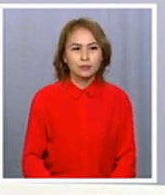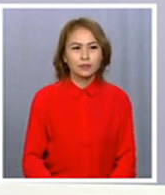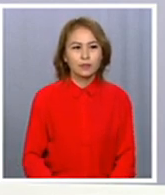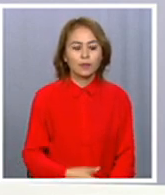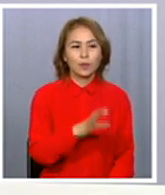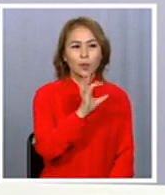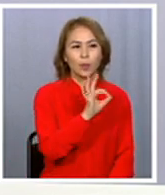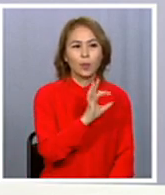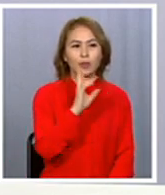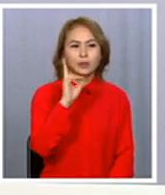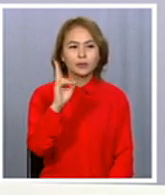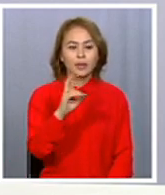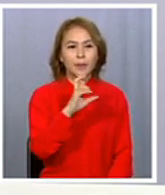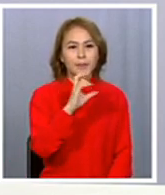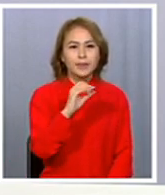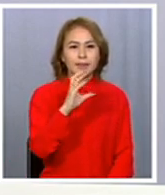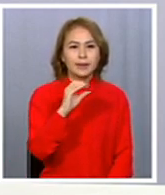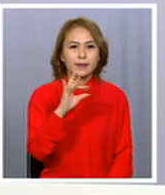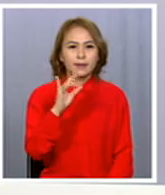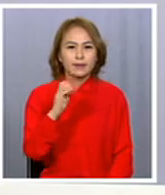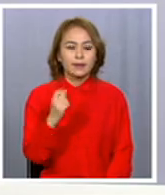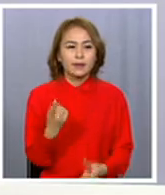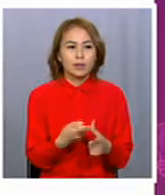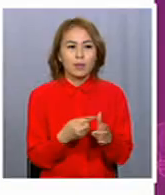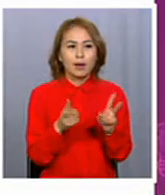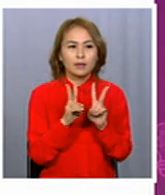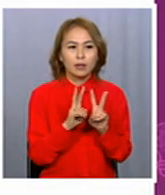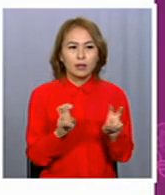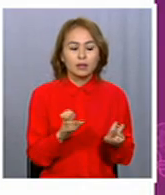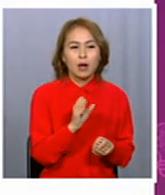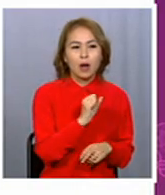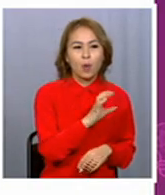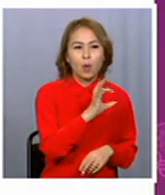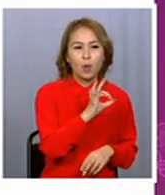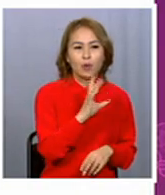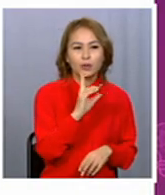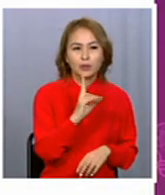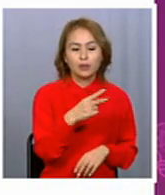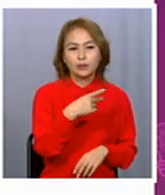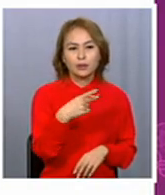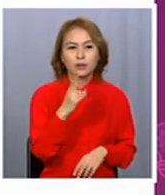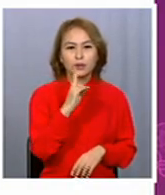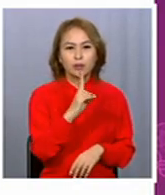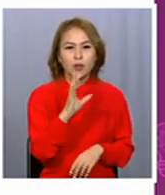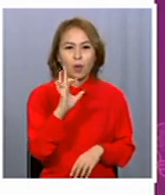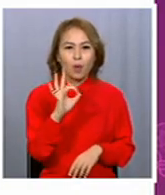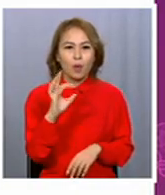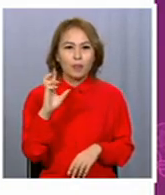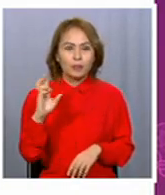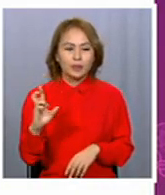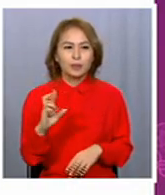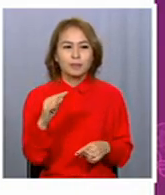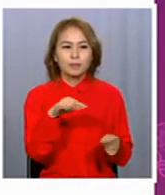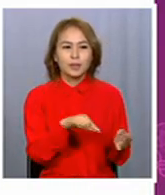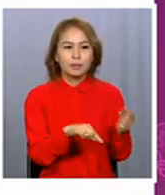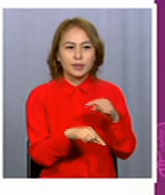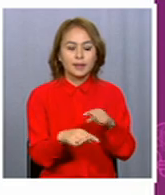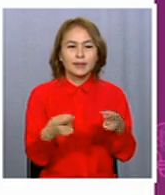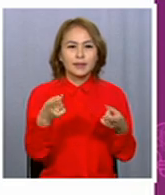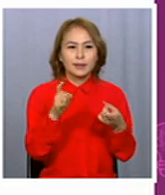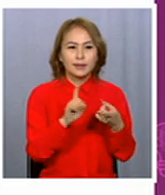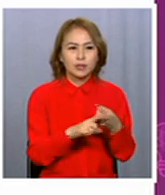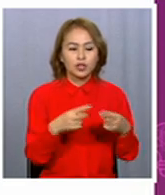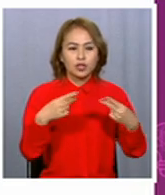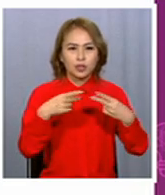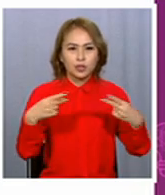сәулесі бисектриса деп аталады деп айттық. Және АОК бұрышы мен КОБ бір-біріне сәйкесінше тең